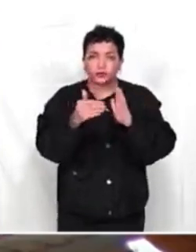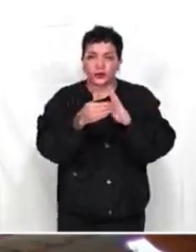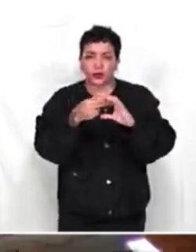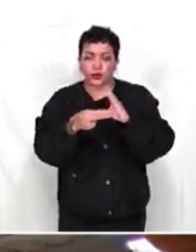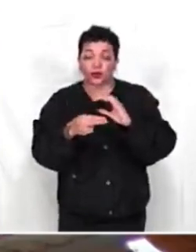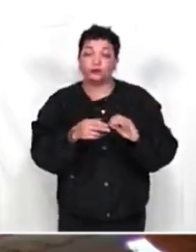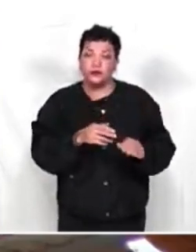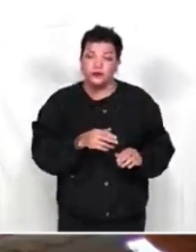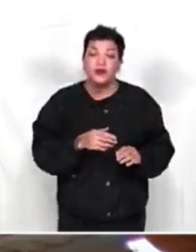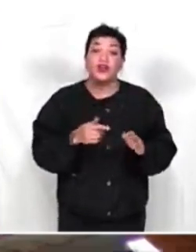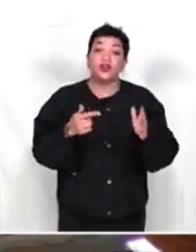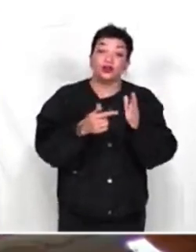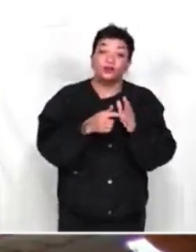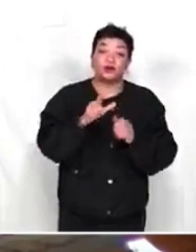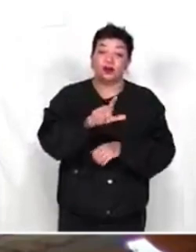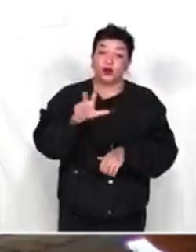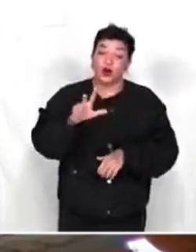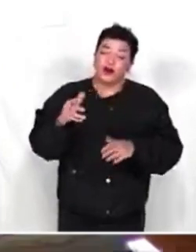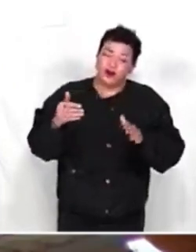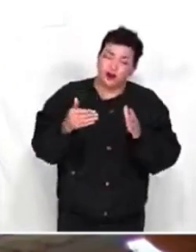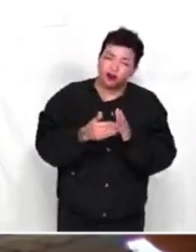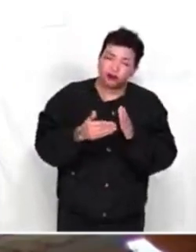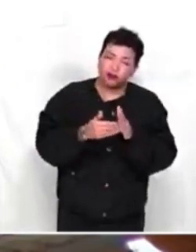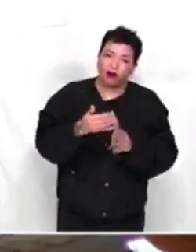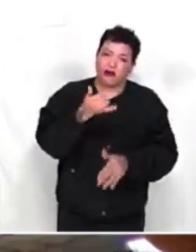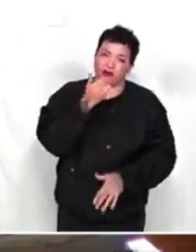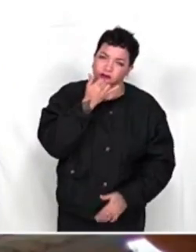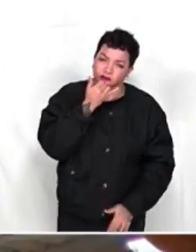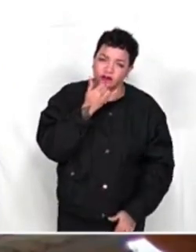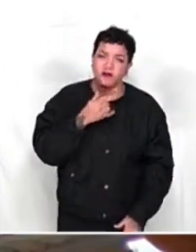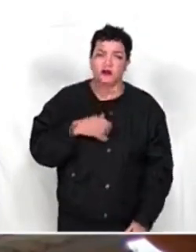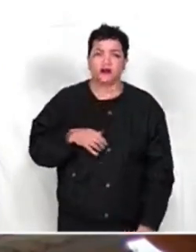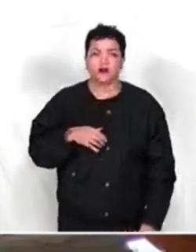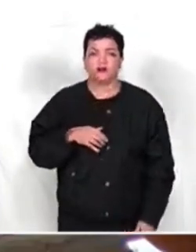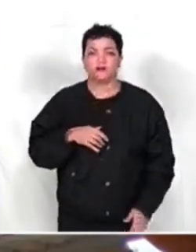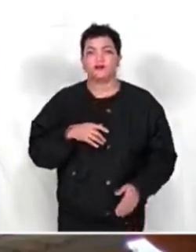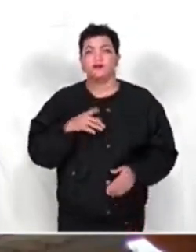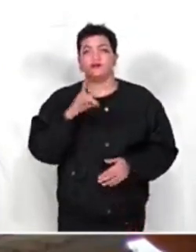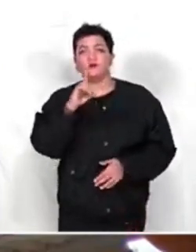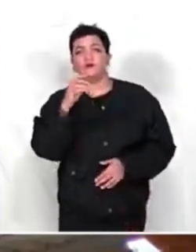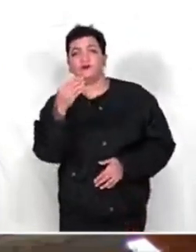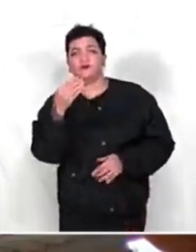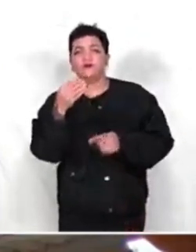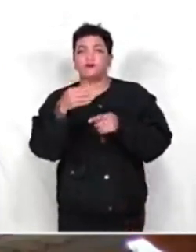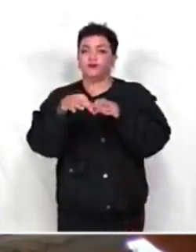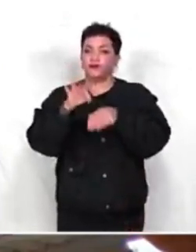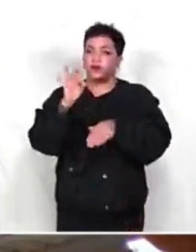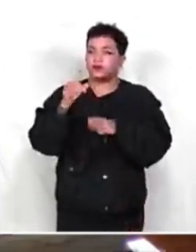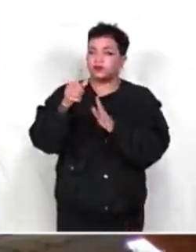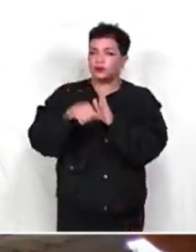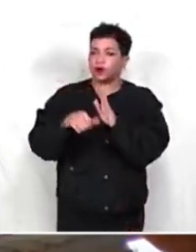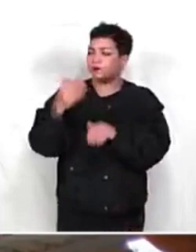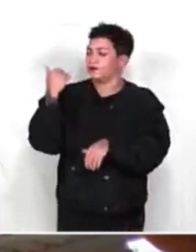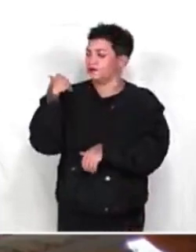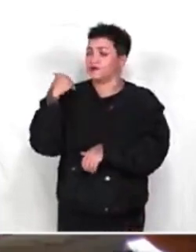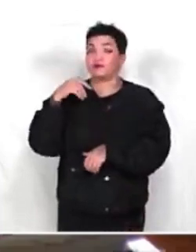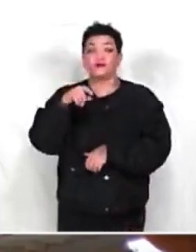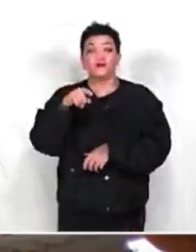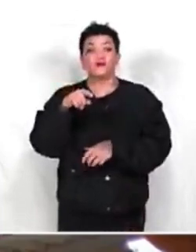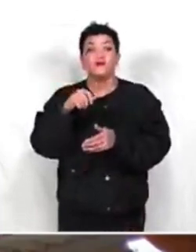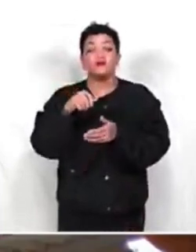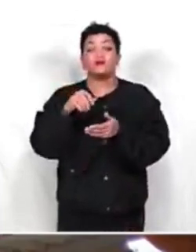2023, bis repetita. Lors de la DM pour laquelle vous avez voté le mois dernier, vous inscrivez une